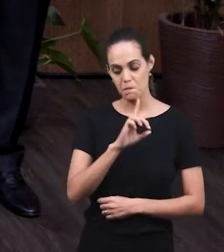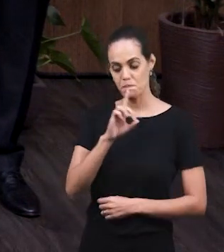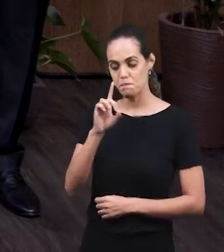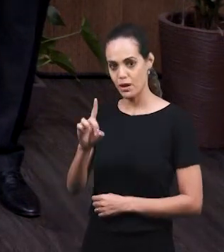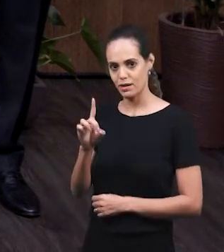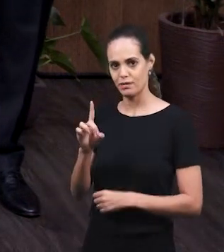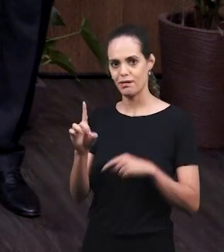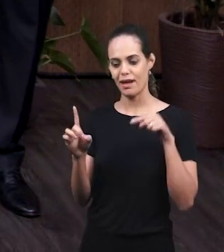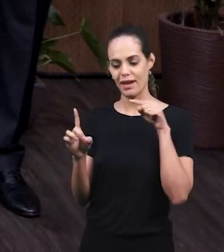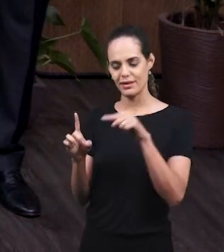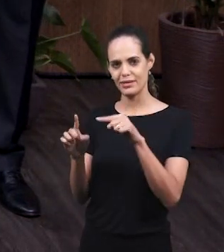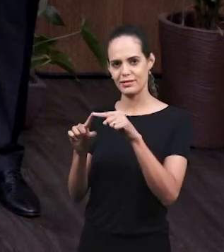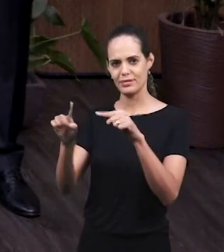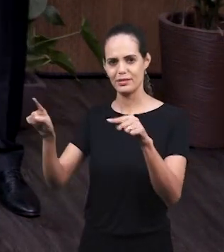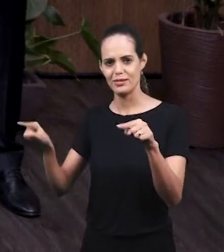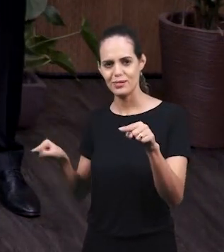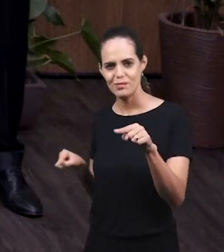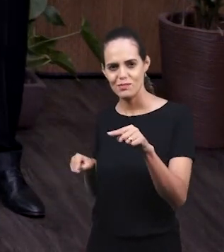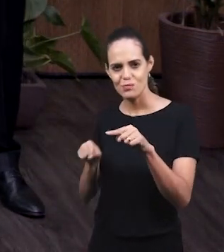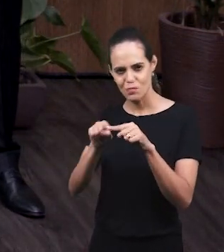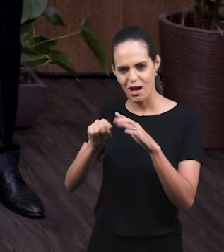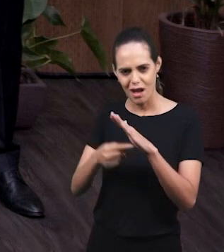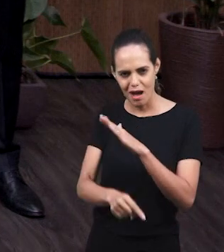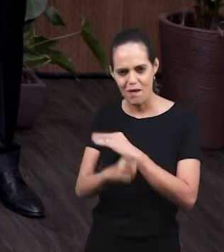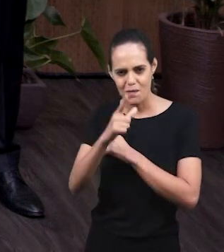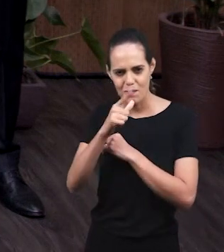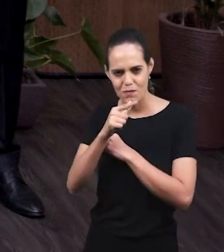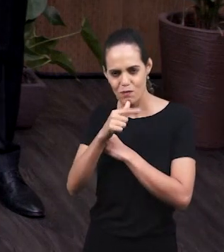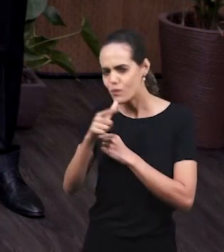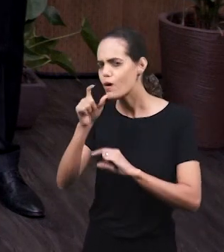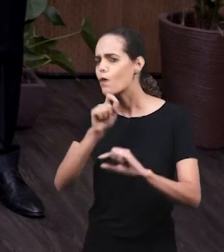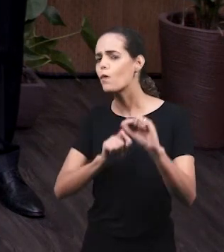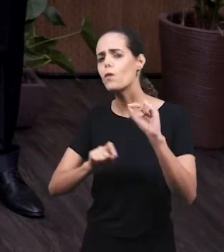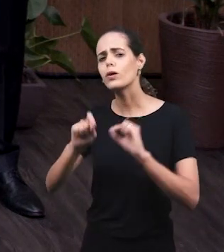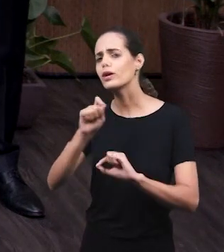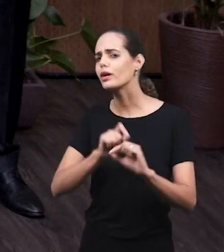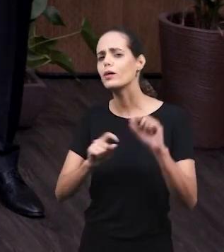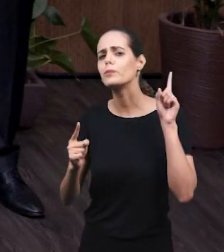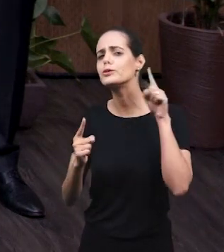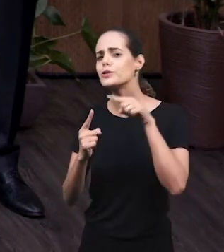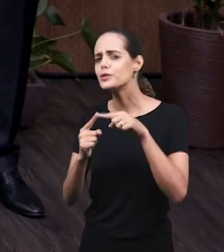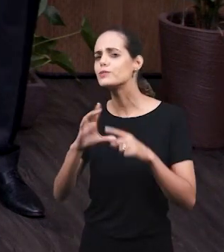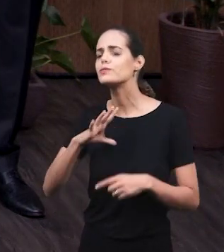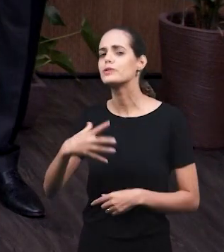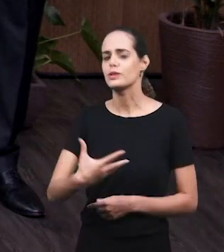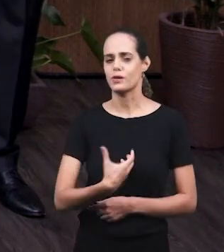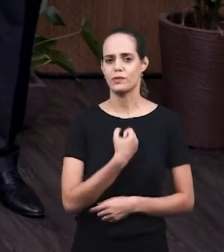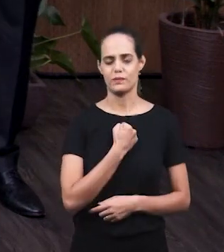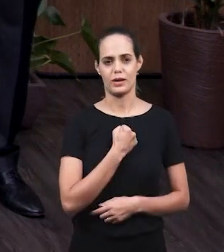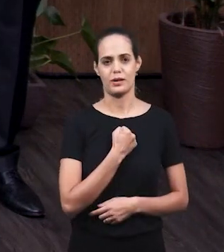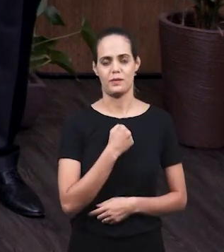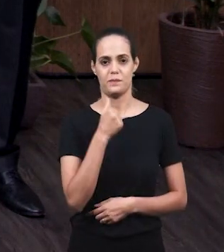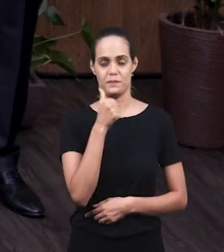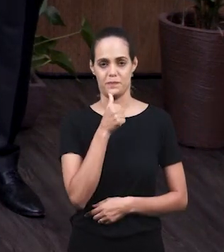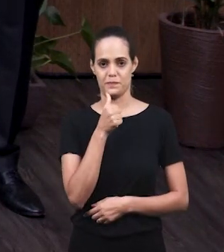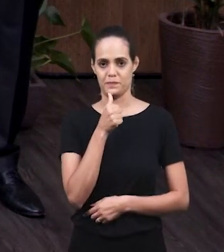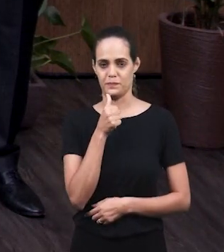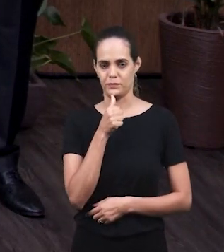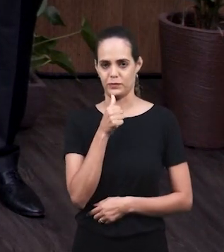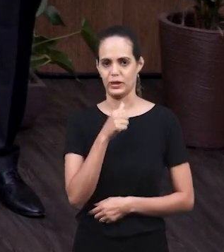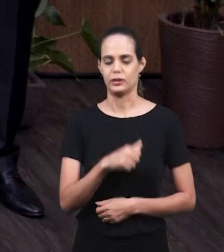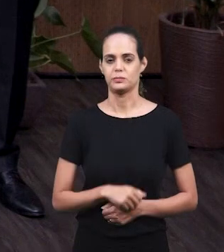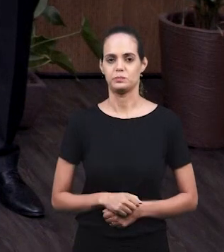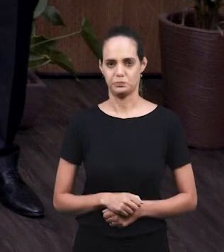côté du puits, a été de sauver cette femme. C'est ce que le